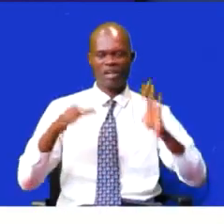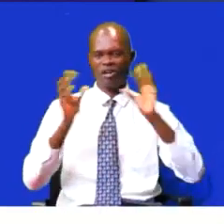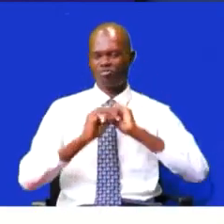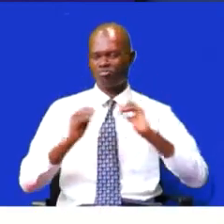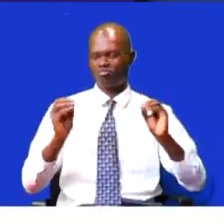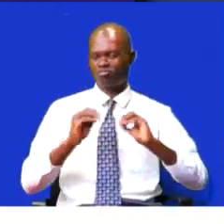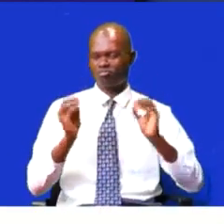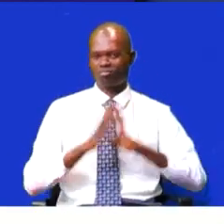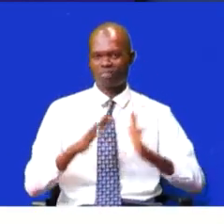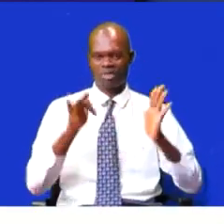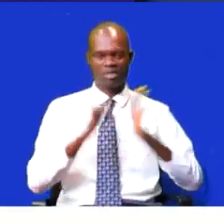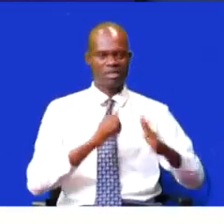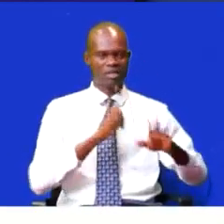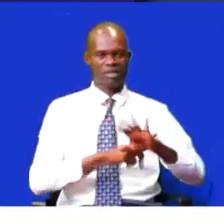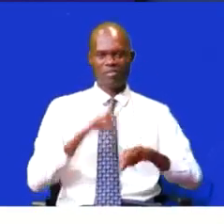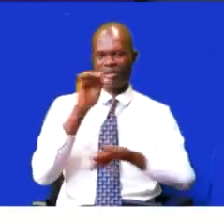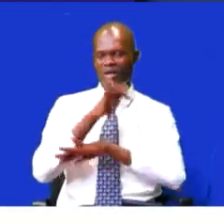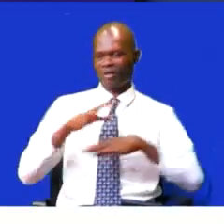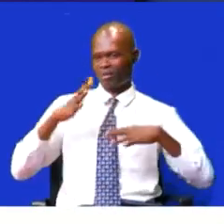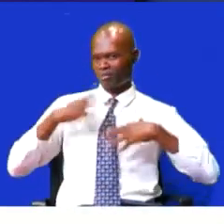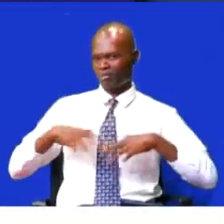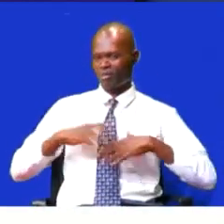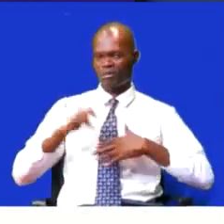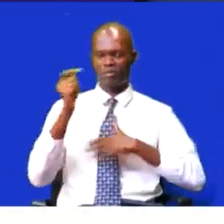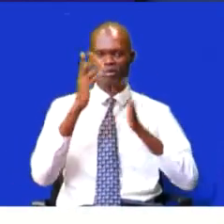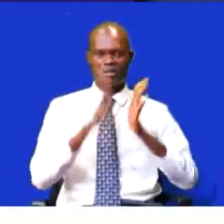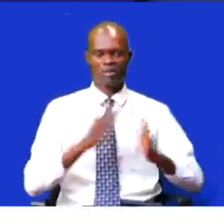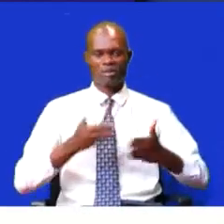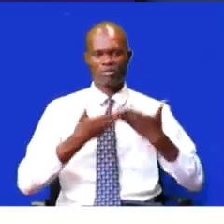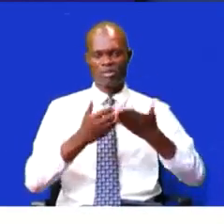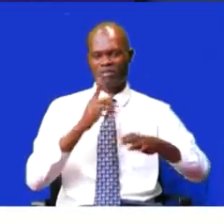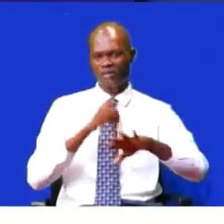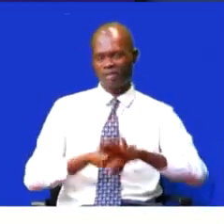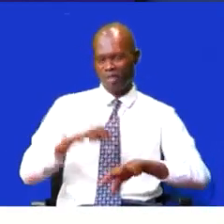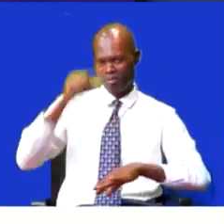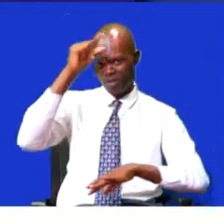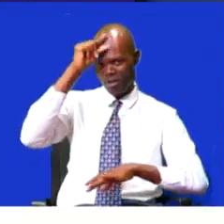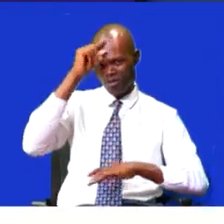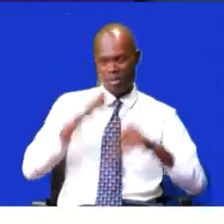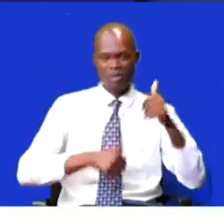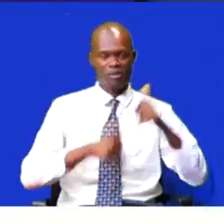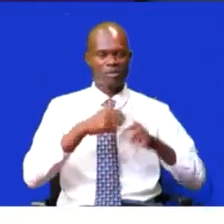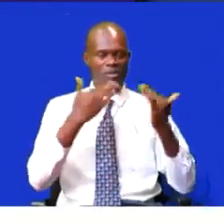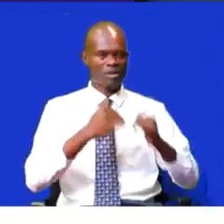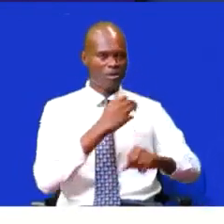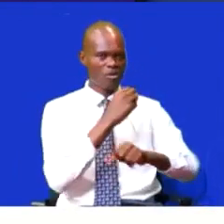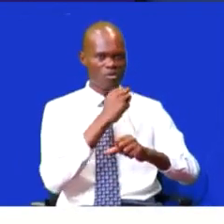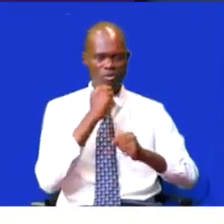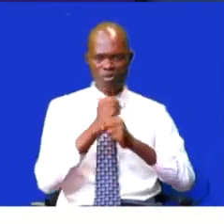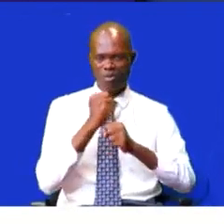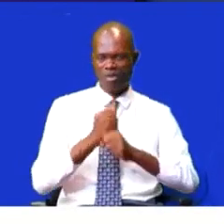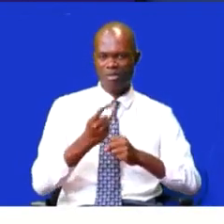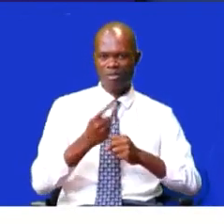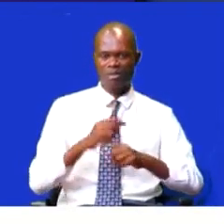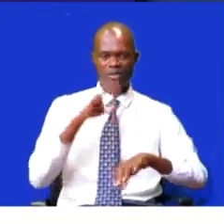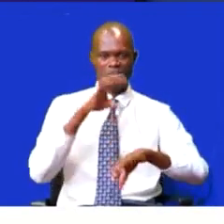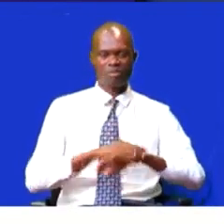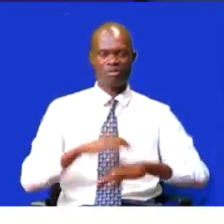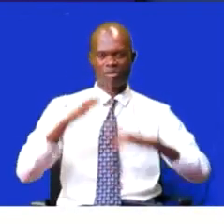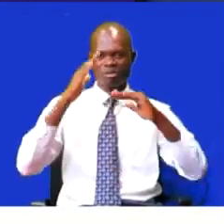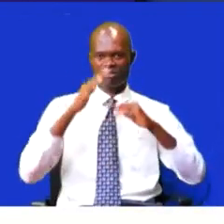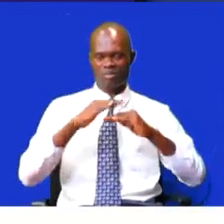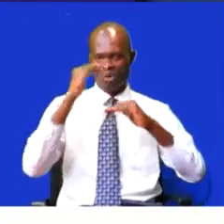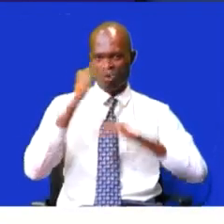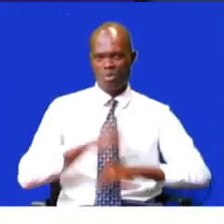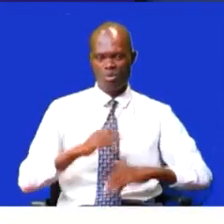dhi nyime. Ne bende okwayo ka oganda jo Kenya mondo mi ochiw thuolo moromo ne piny owacho mantiere apisi kod sani mondo mi oyud yot mar chopo singo